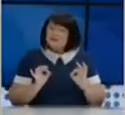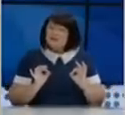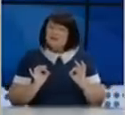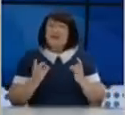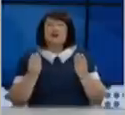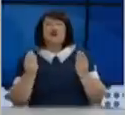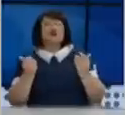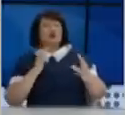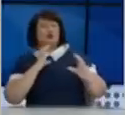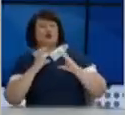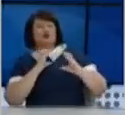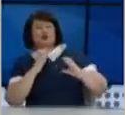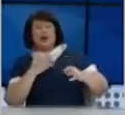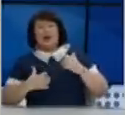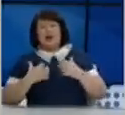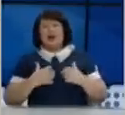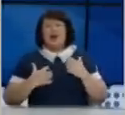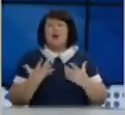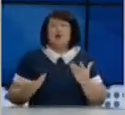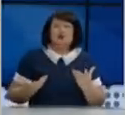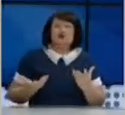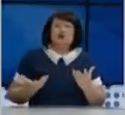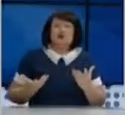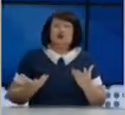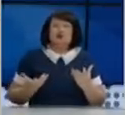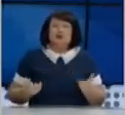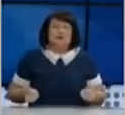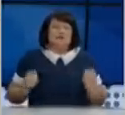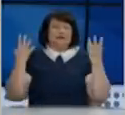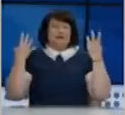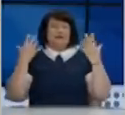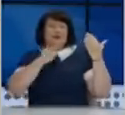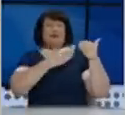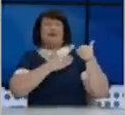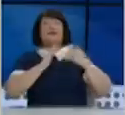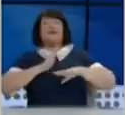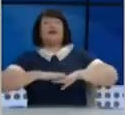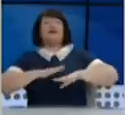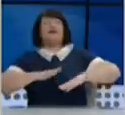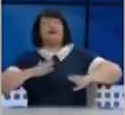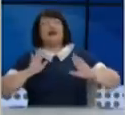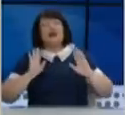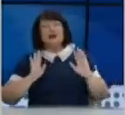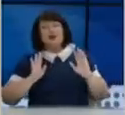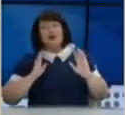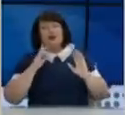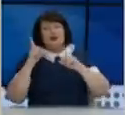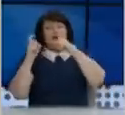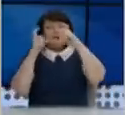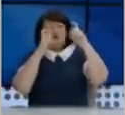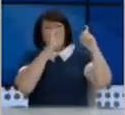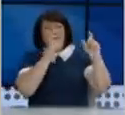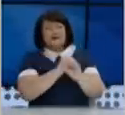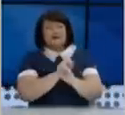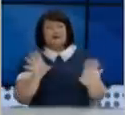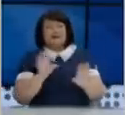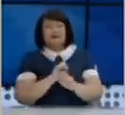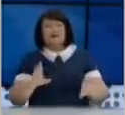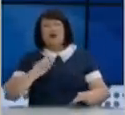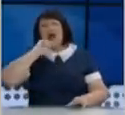επικοινωνιακό του άγχος και στην αγωνία του να πετάξει από πάνω τις ευθύνες του, δημοσίευσε φωτογραφίες με